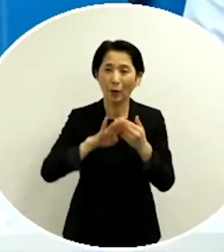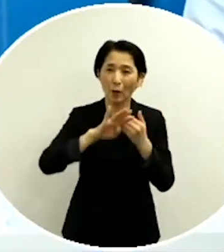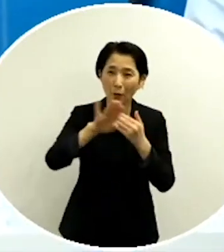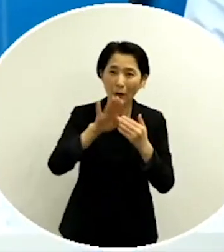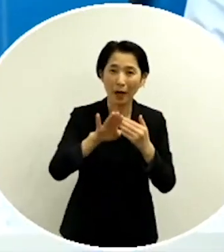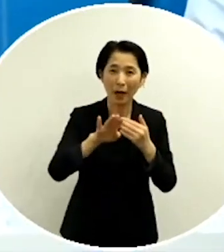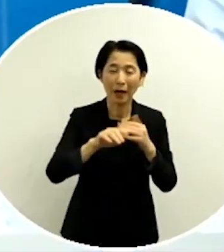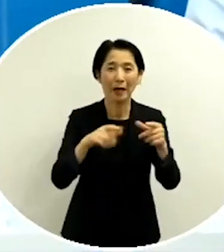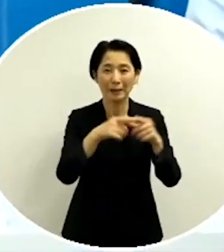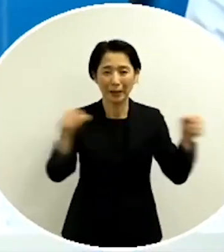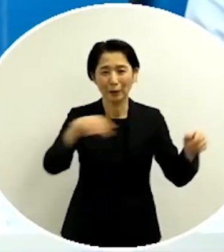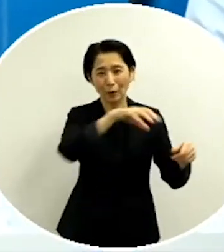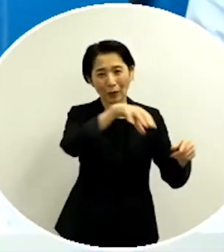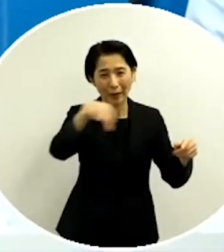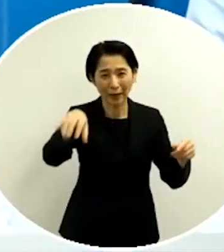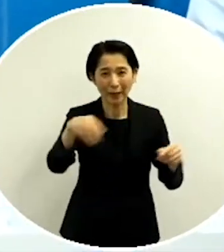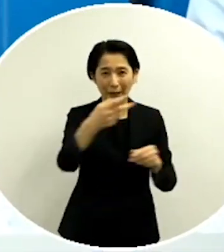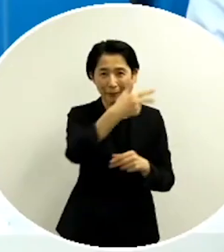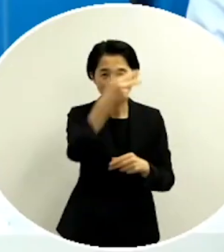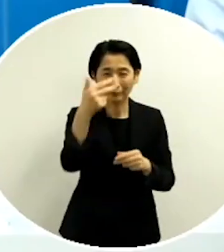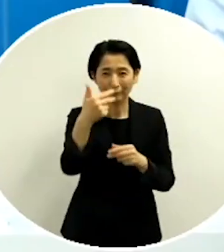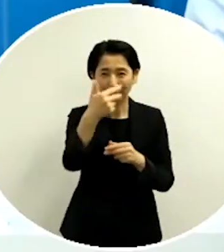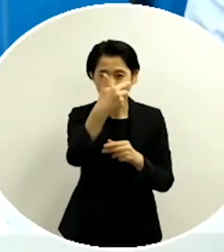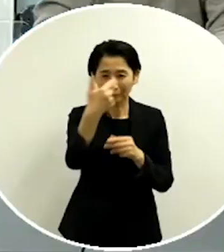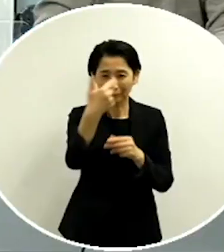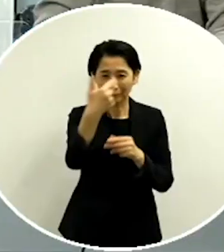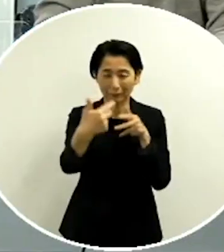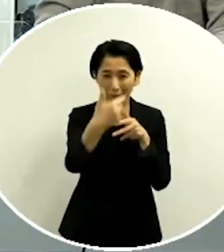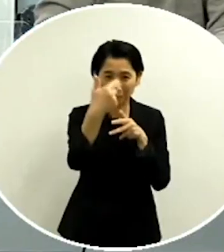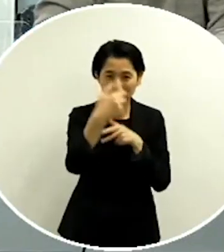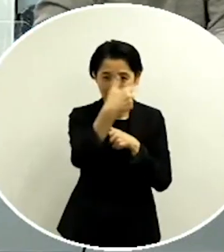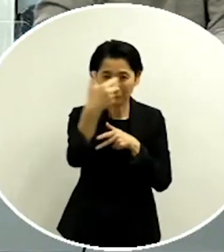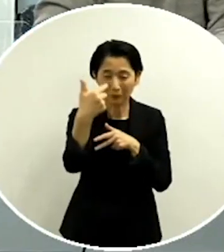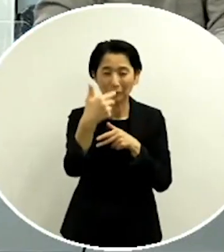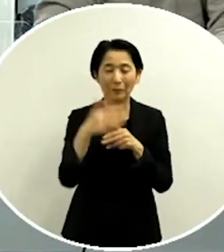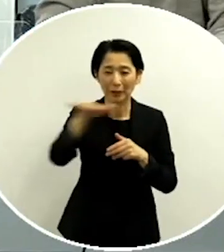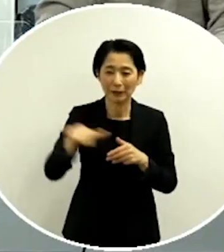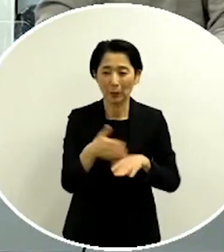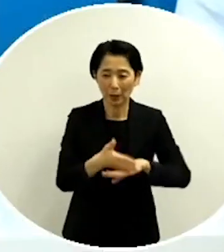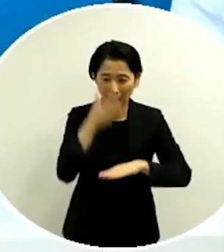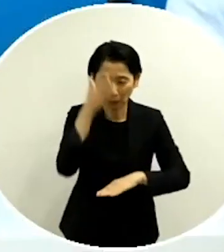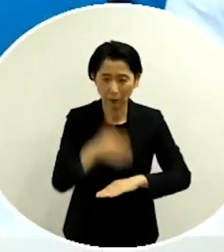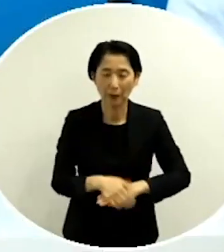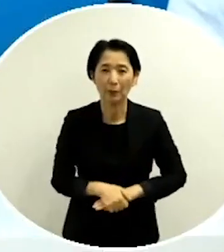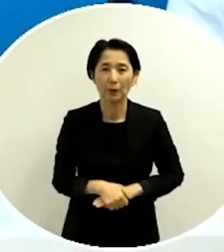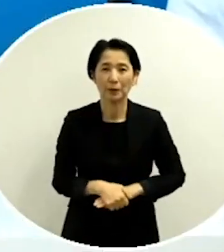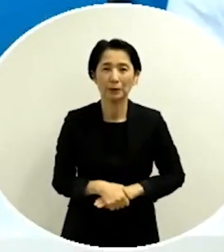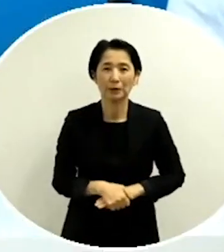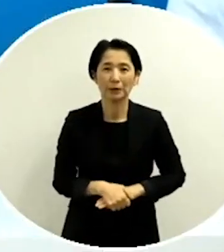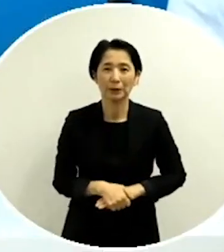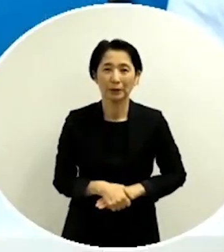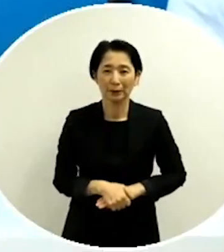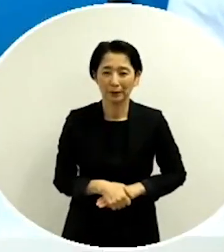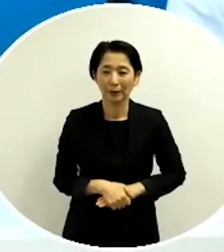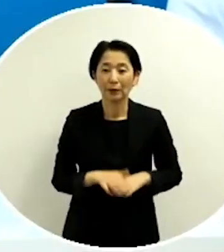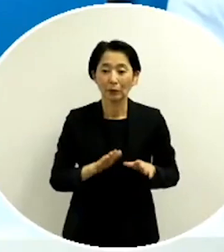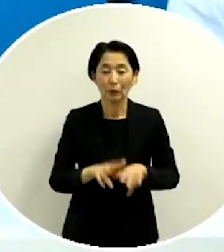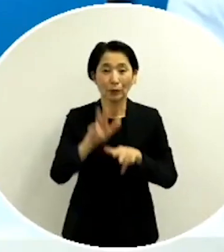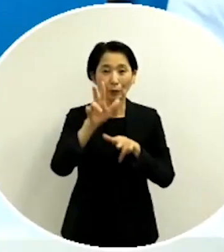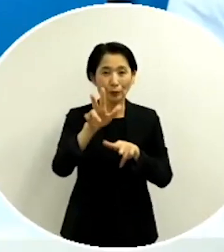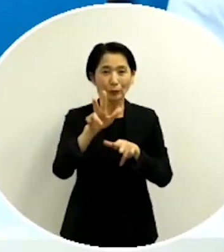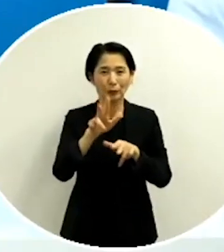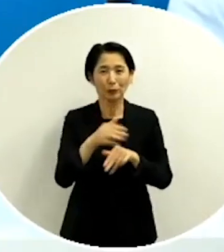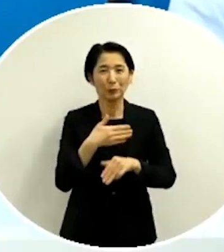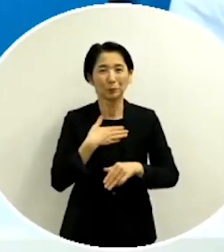全国で画面でご覧いただき皆さん本当にありがとうございましたあのう今日のルールに本こういう